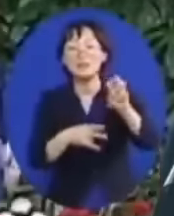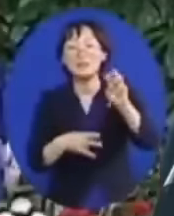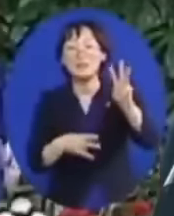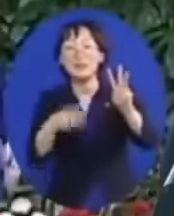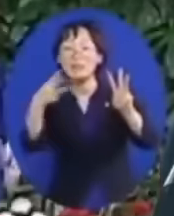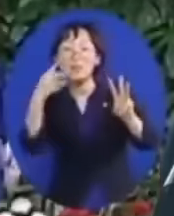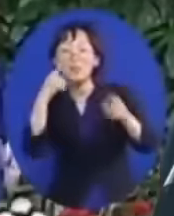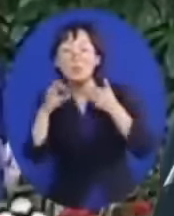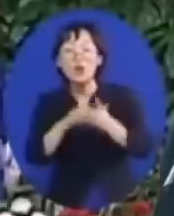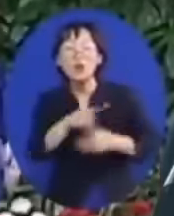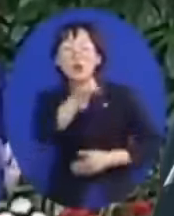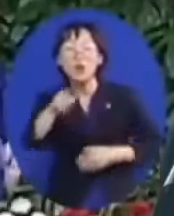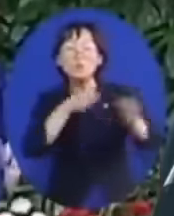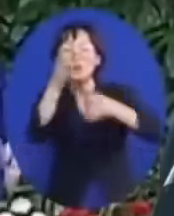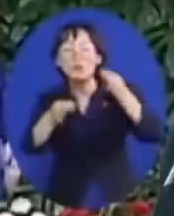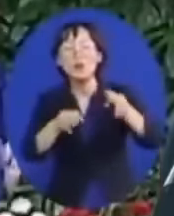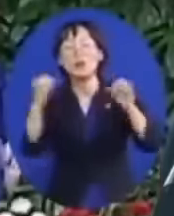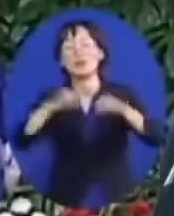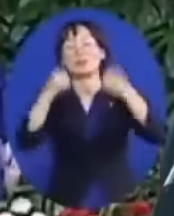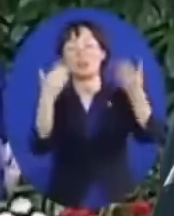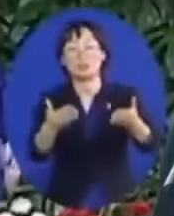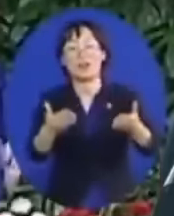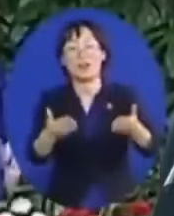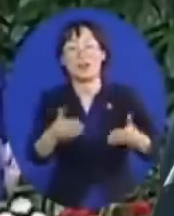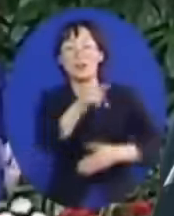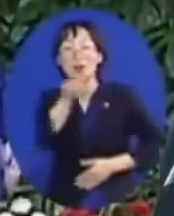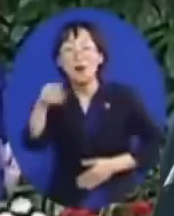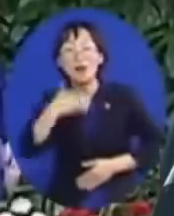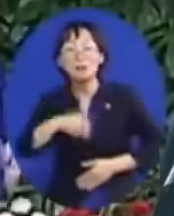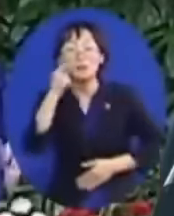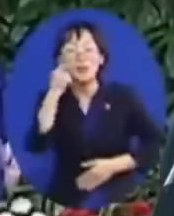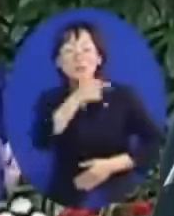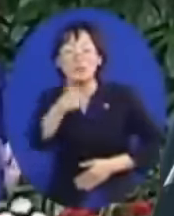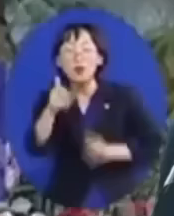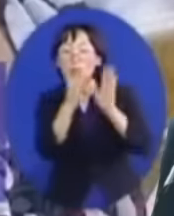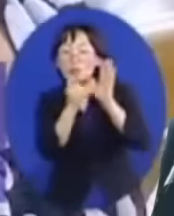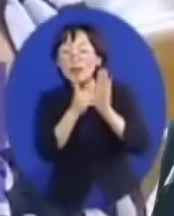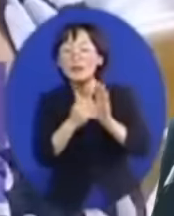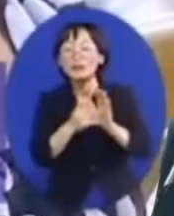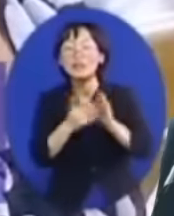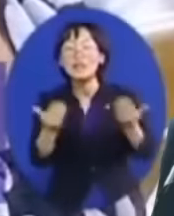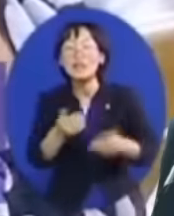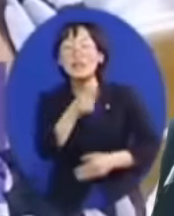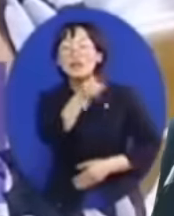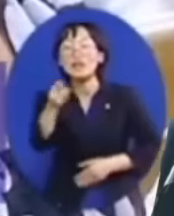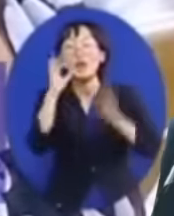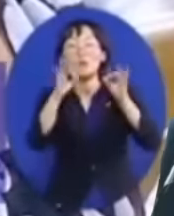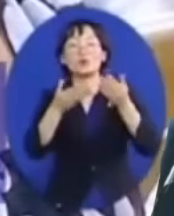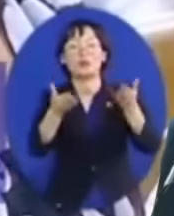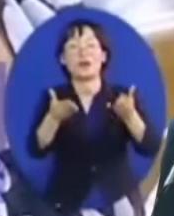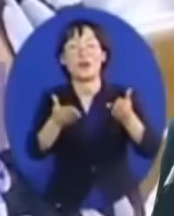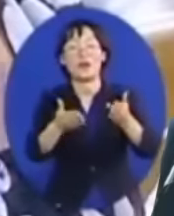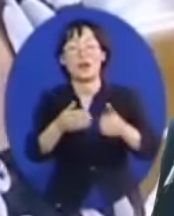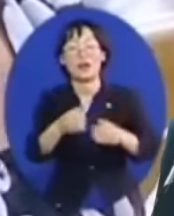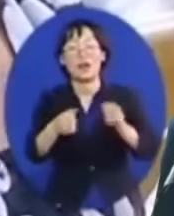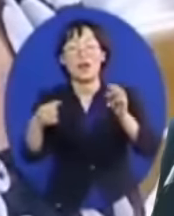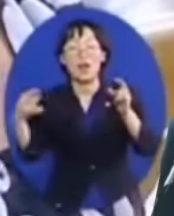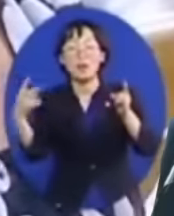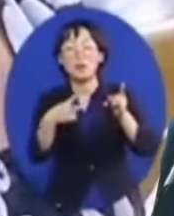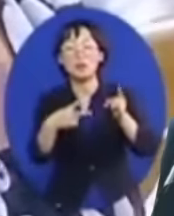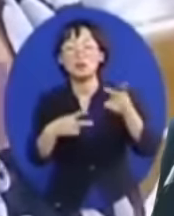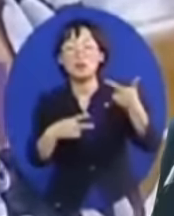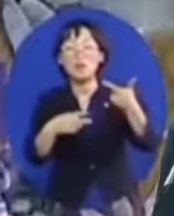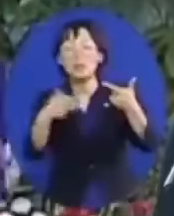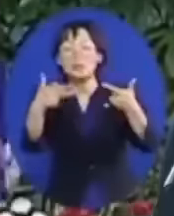내게 부르시저라 내가 내게 응답하겠고 내가 알지 못하는 크고 은밀한 일을 내게 보이리라. 에베소 6장 18절 모든